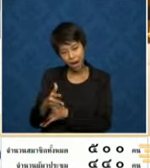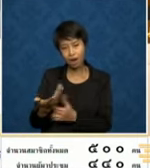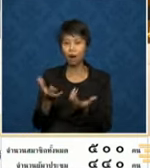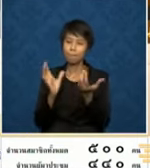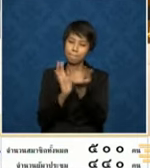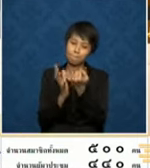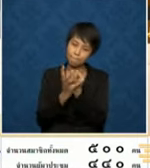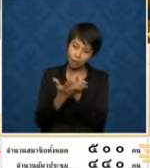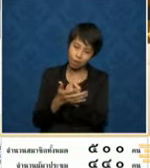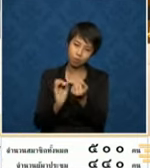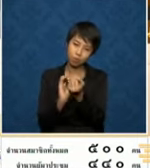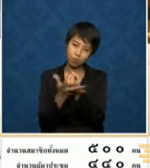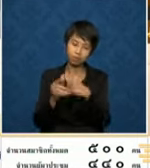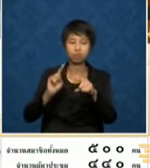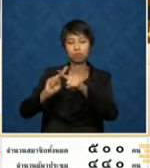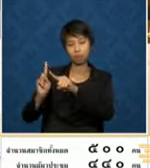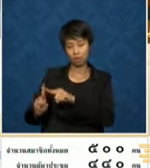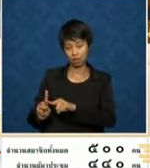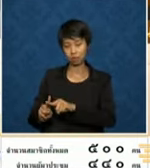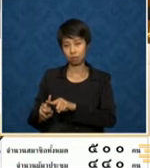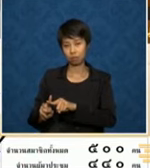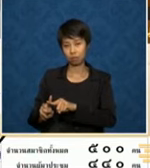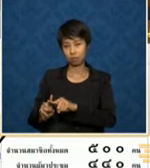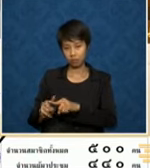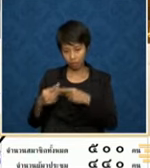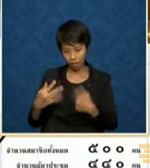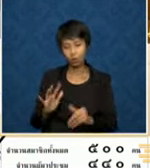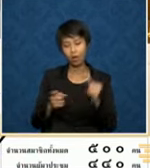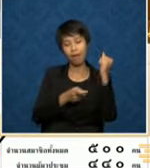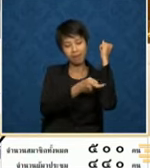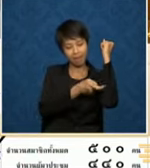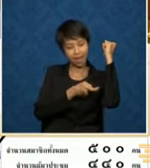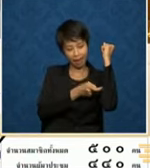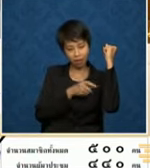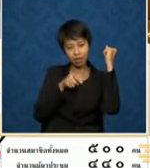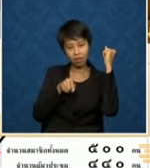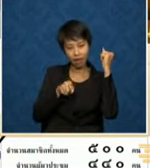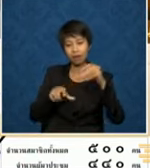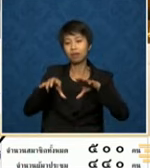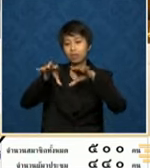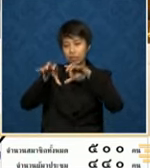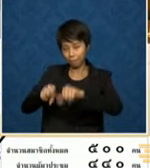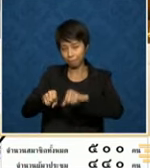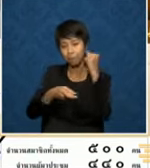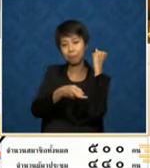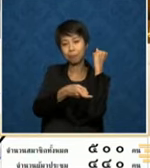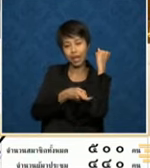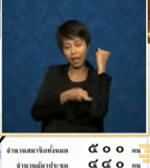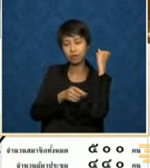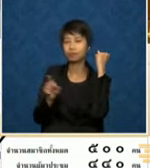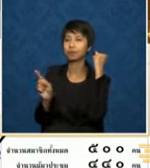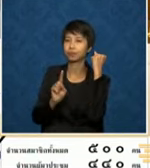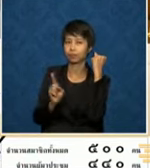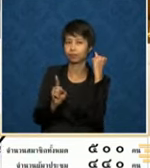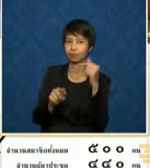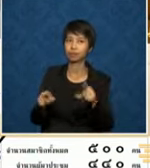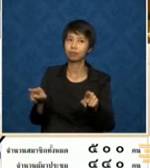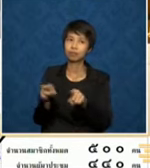วนในส่วนที่เกี่ยวข้องกับยางพาราคือการปราบปรามยางพาราที่เข้า